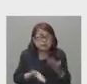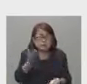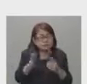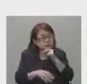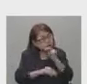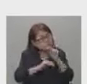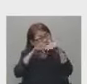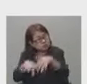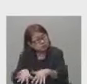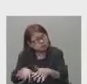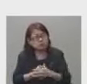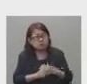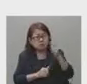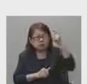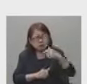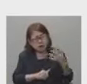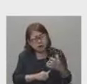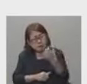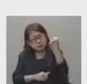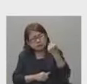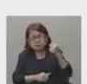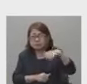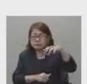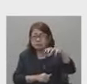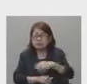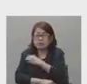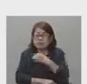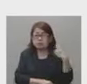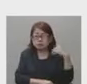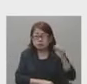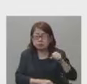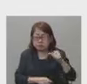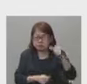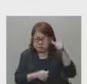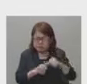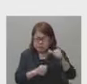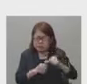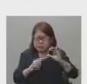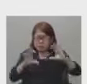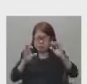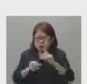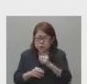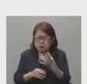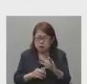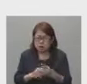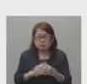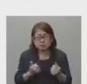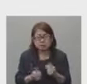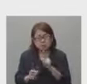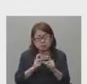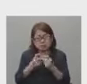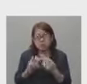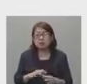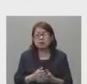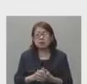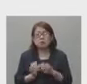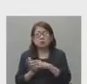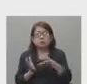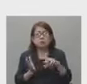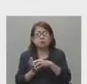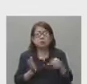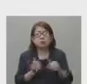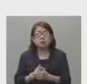ำได้ว่ารัฐบาลเคยตั้งวอร์รูมเอาไว้เขาก็ถามฮะปรากฏว่าก็ถูกแชร์แล้วด้อยค่าไปฮะเอาดี